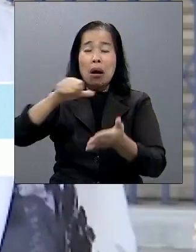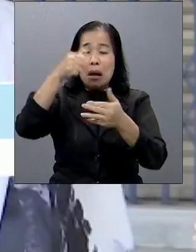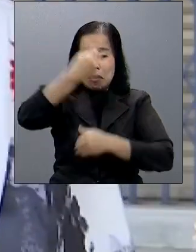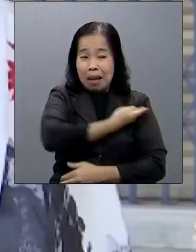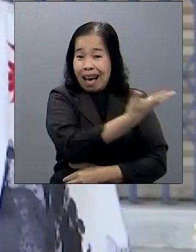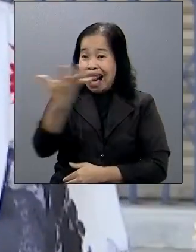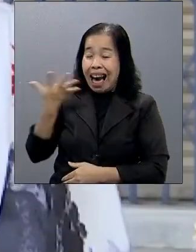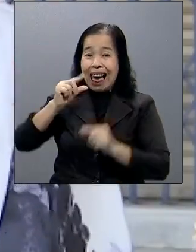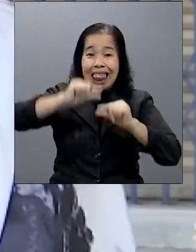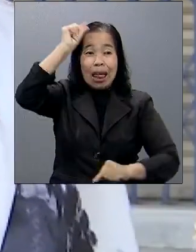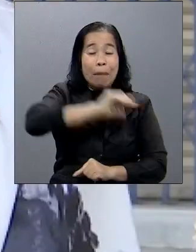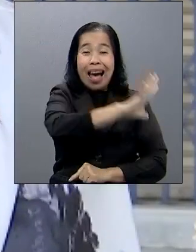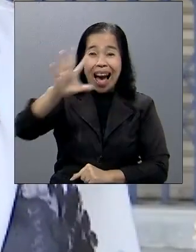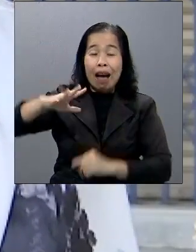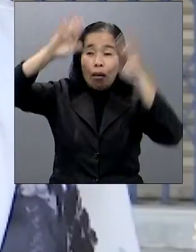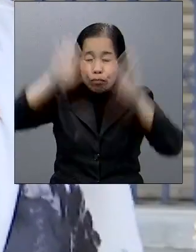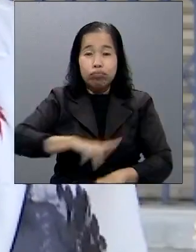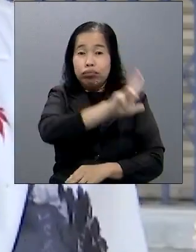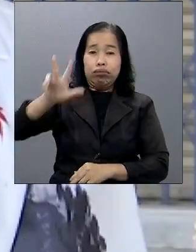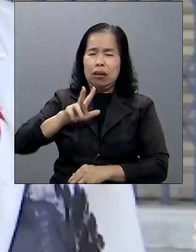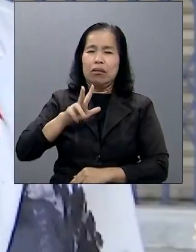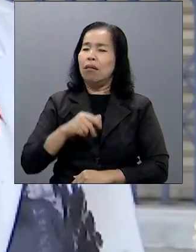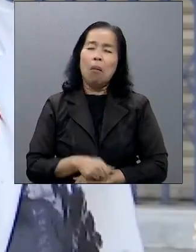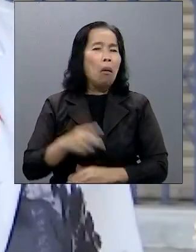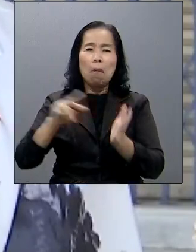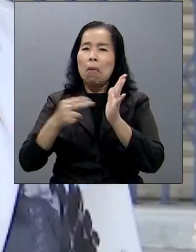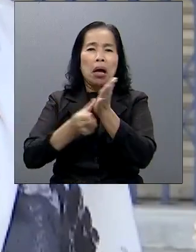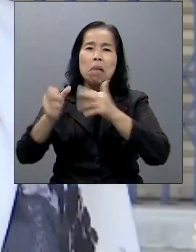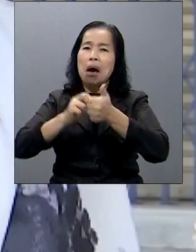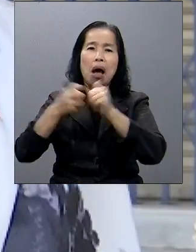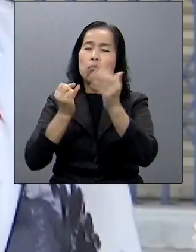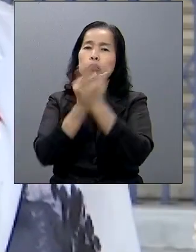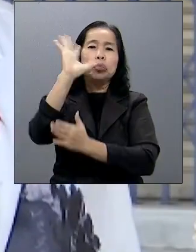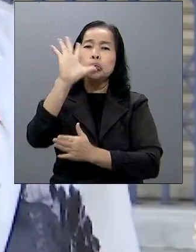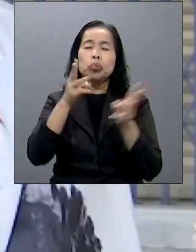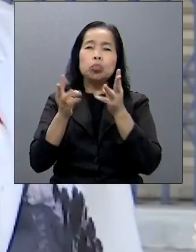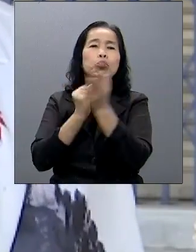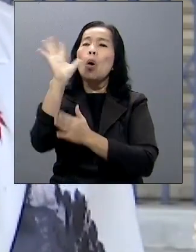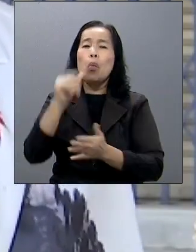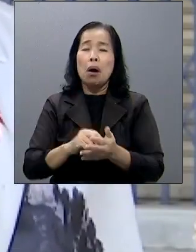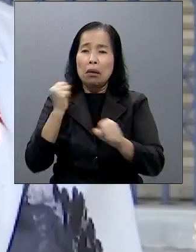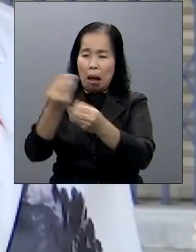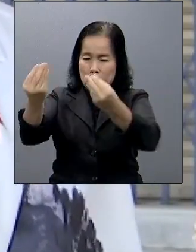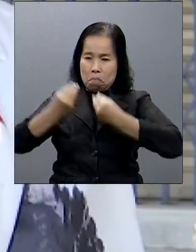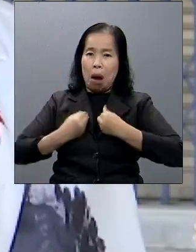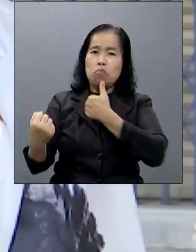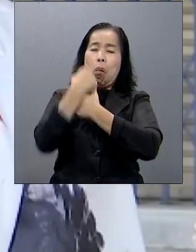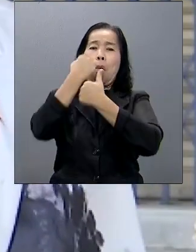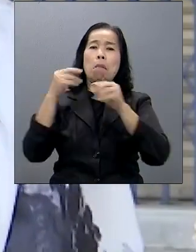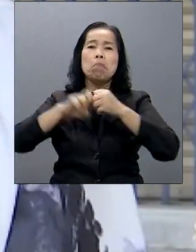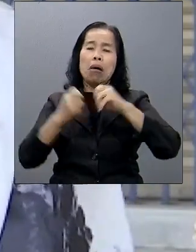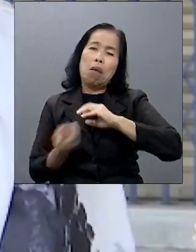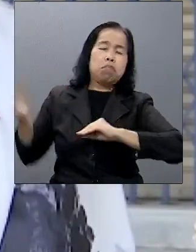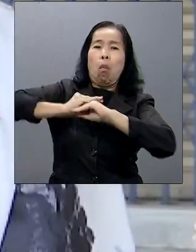เนี่ยไม่เป็นการแก้ปัญหาหวยเกินราคาอย่างแน่นอนแต่การเป็นการเพิ่มปัญหาหวยเกินราคามากกว่าเดิมเข้